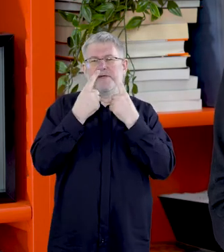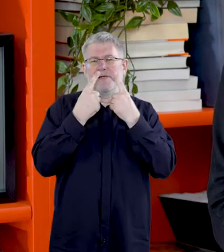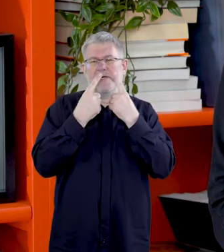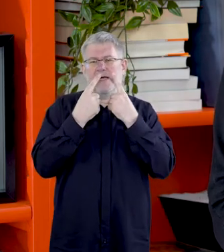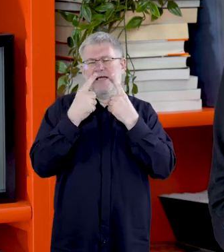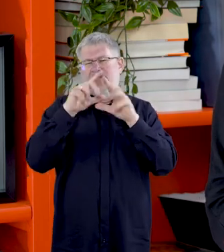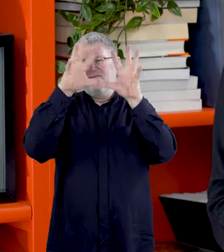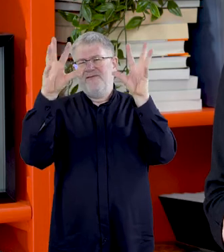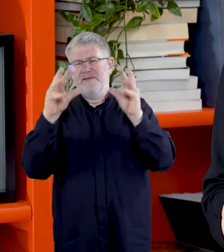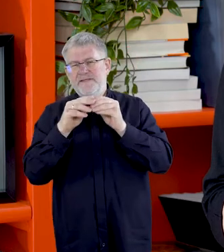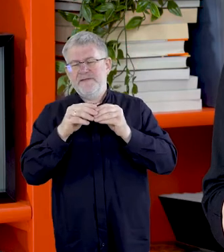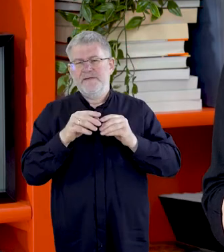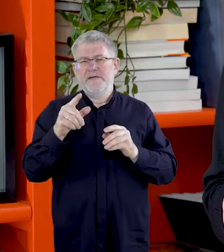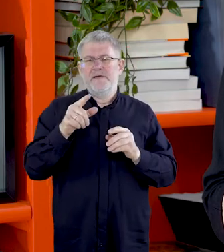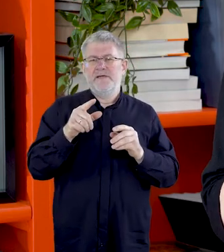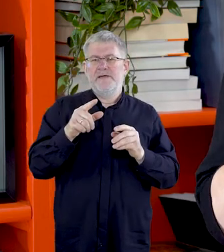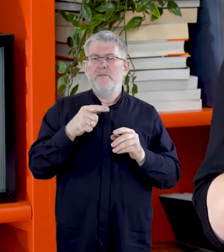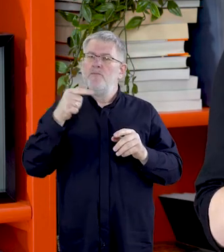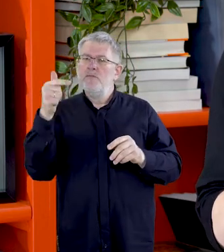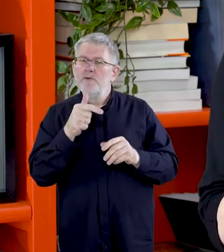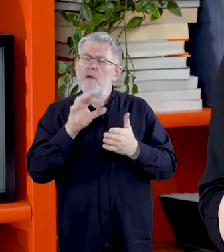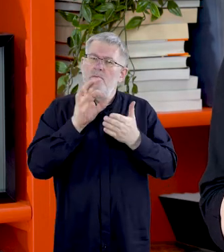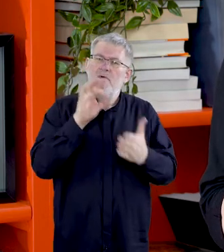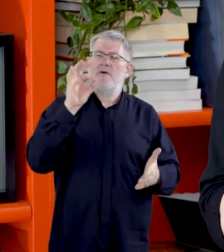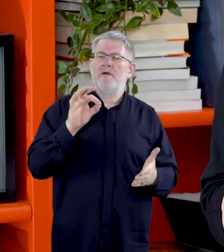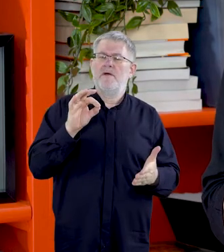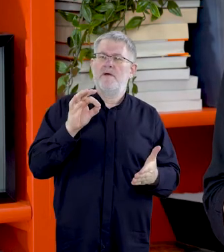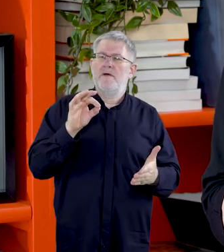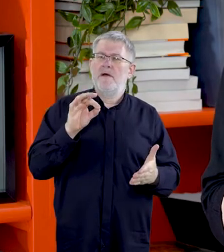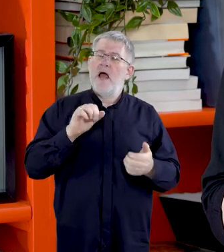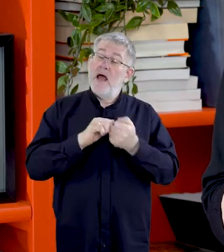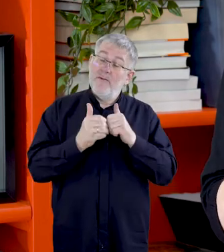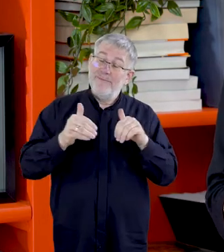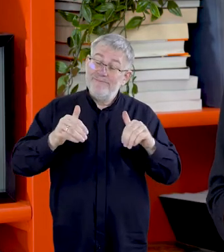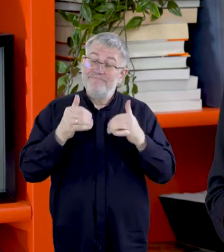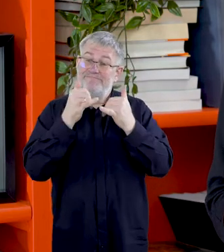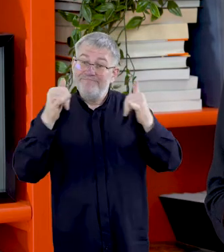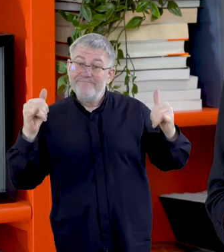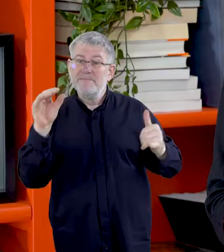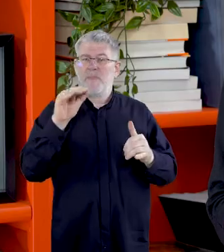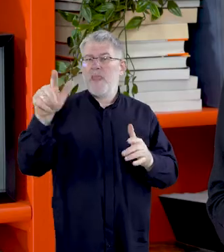taka powszechna zasada, to jest taka, że powinniśmy, albo może jeszcze inaczej, taka jest